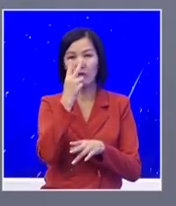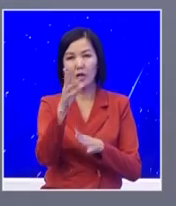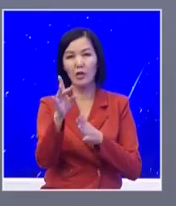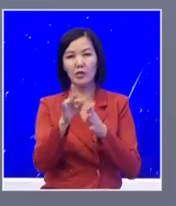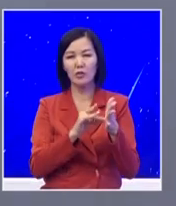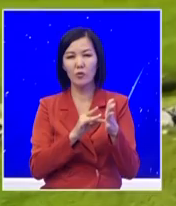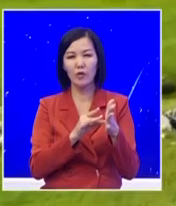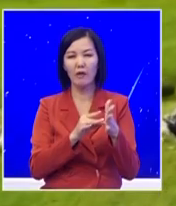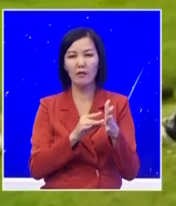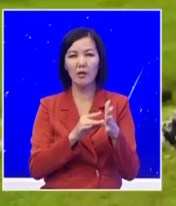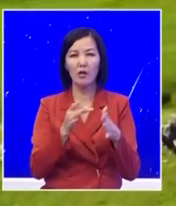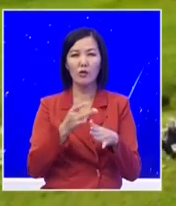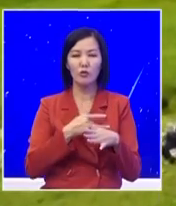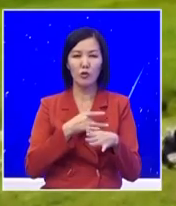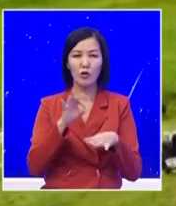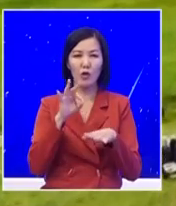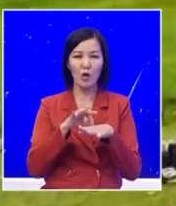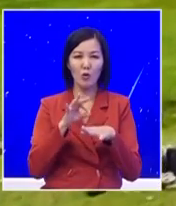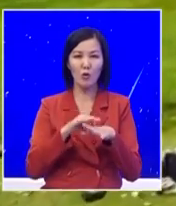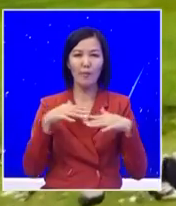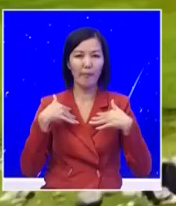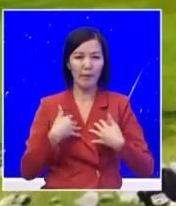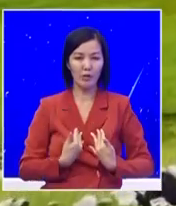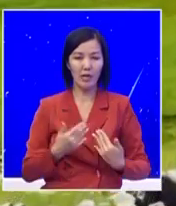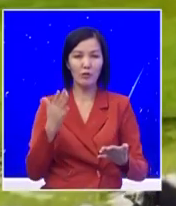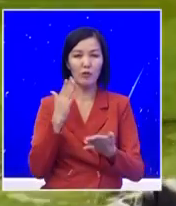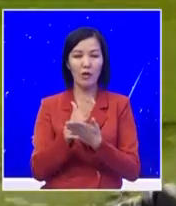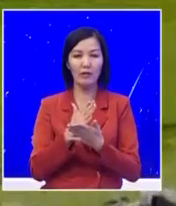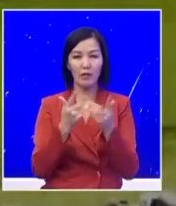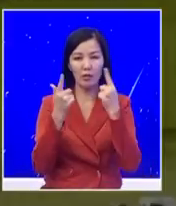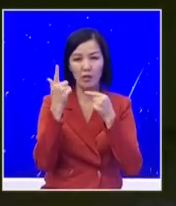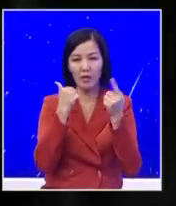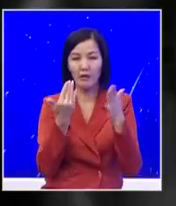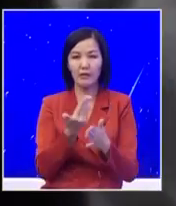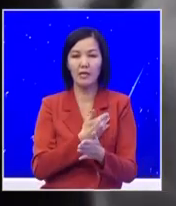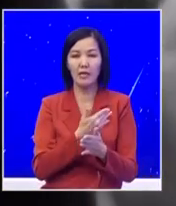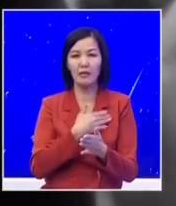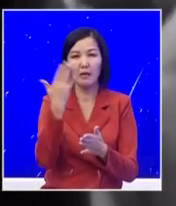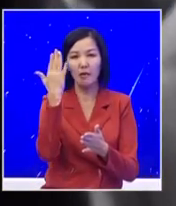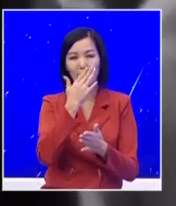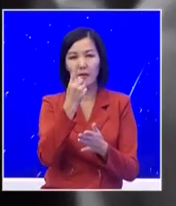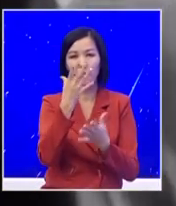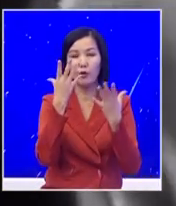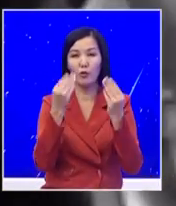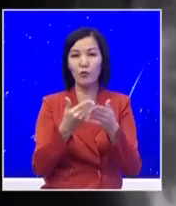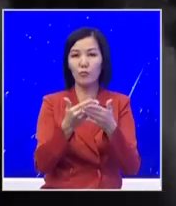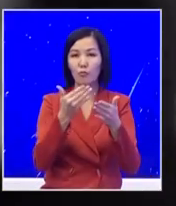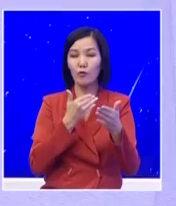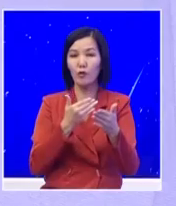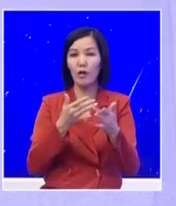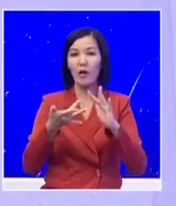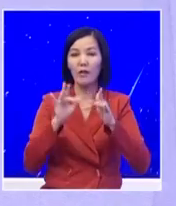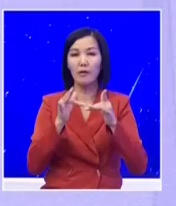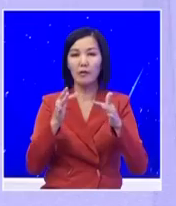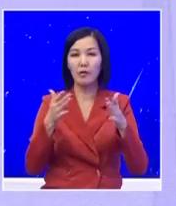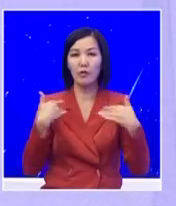жаныңды еріксіз жылатады. Көмекеге өксік тығылып, жанардан жас ағызатын бейнеролик тәулік бұрын желге жүктелді. Әсерлі